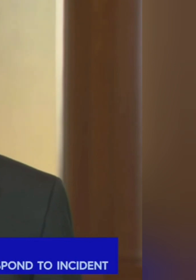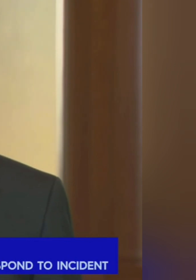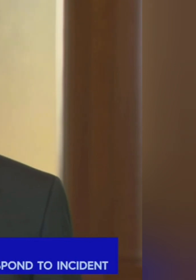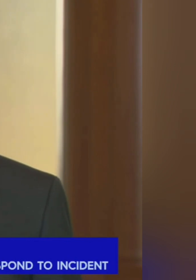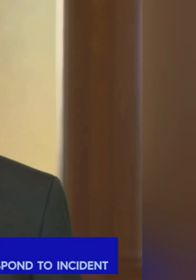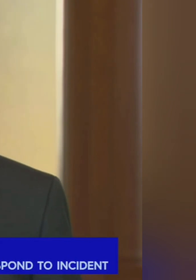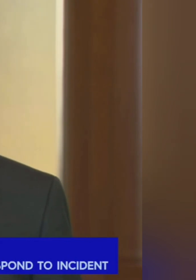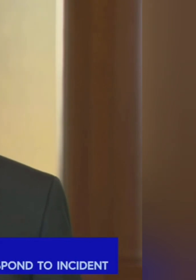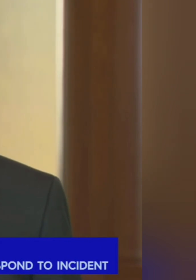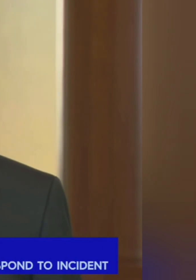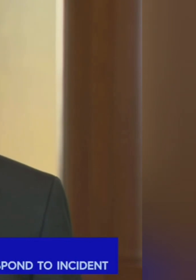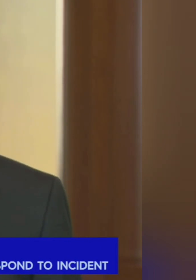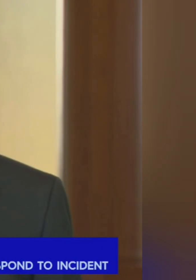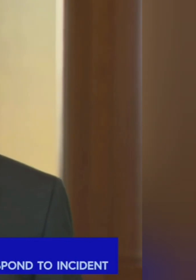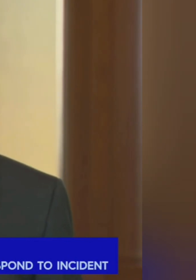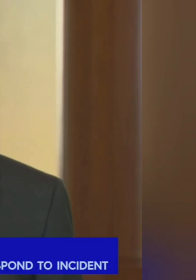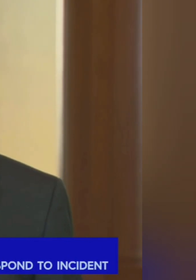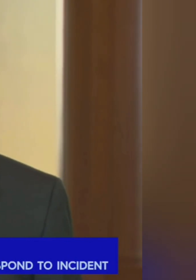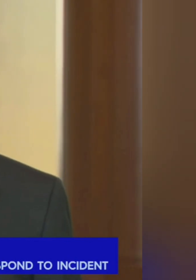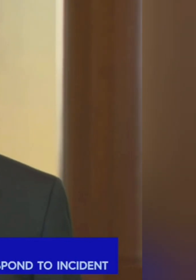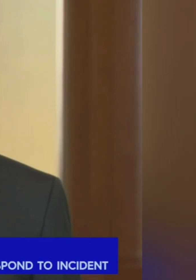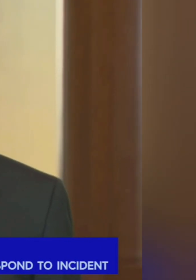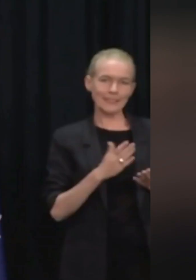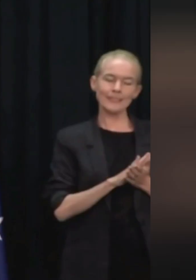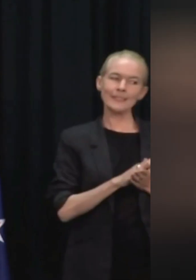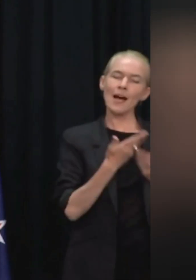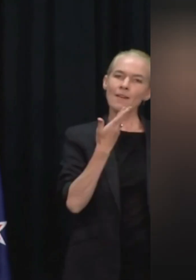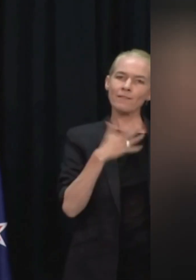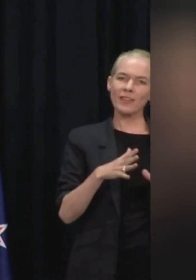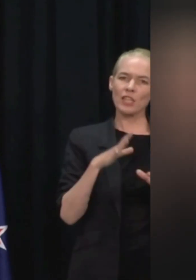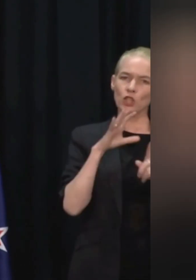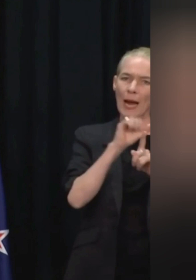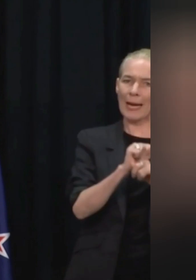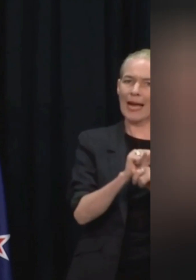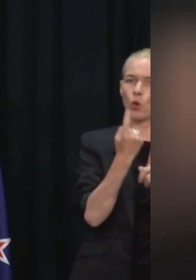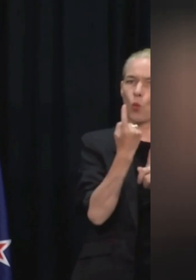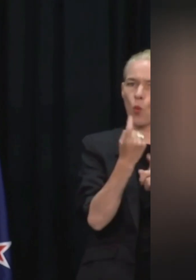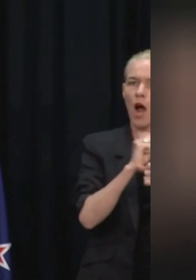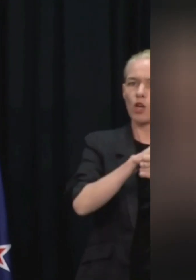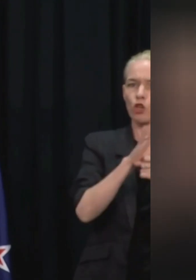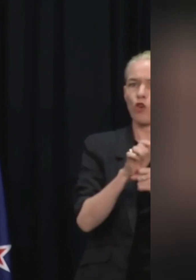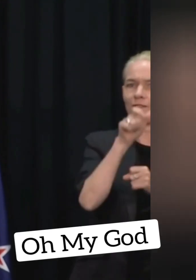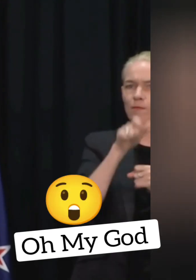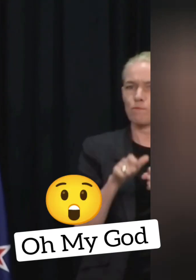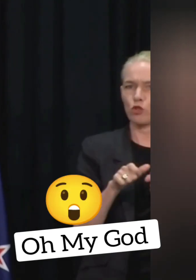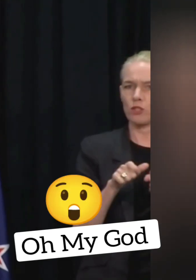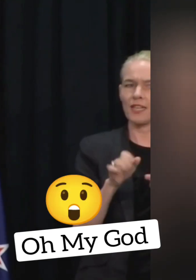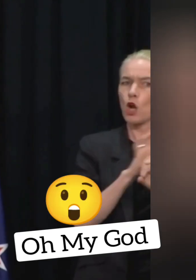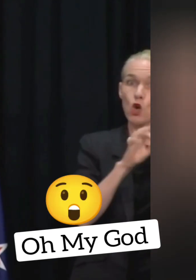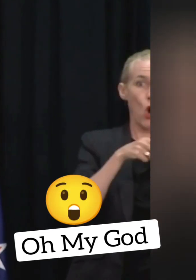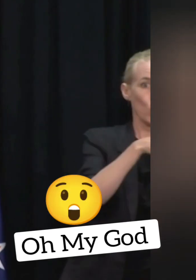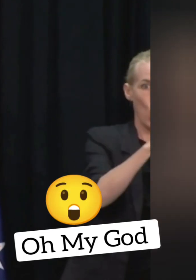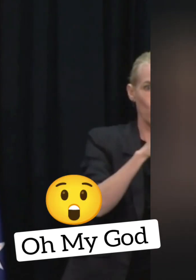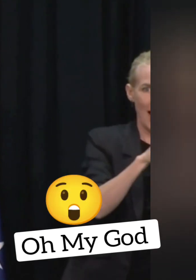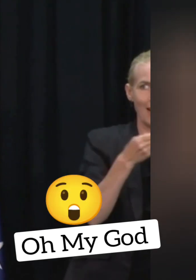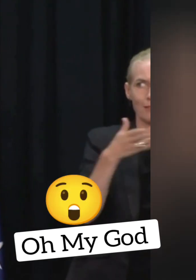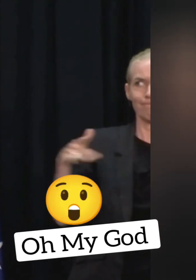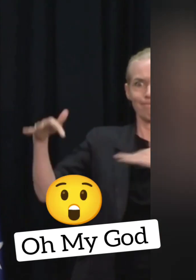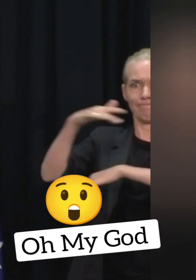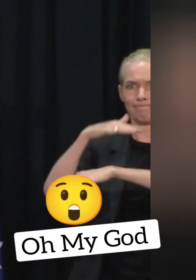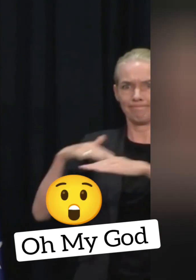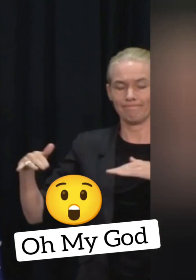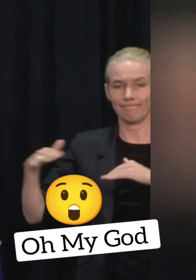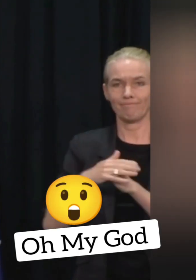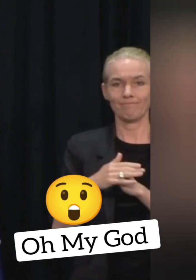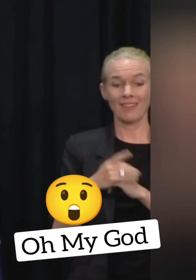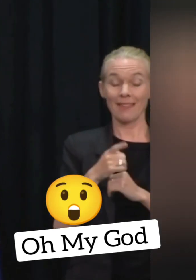일이 일어나지 않길 바라봅니다. 또한 뉴질랜드 오클랜드에서 이게 뭡니까? 갑자기 집단